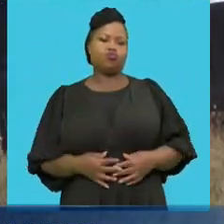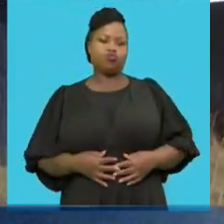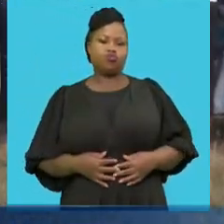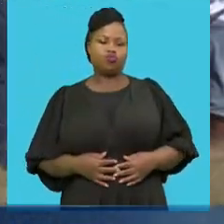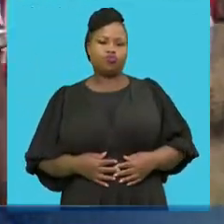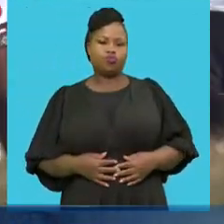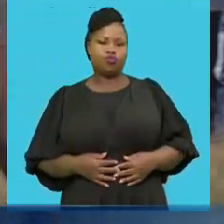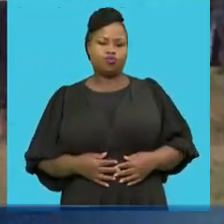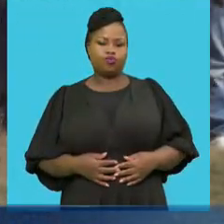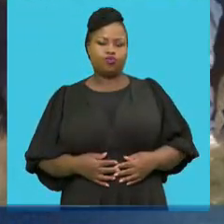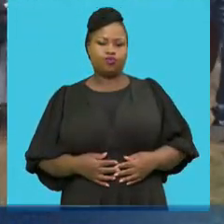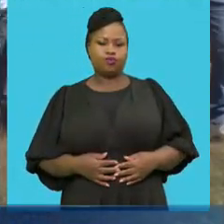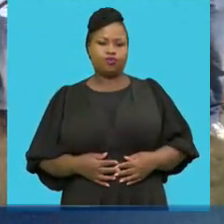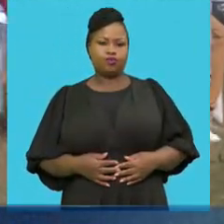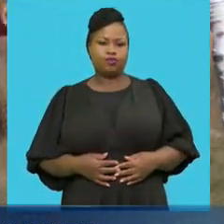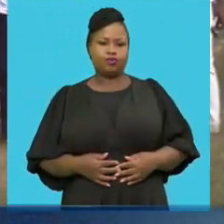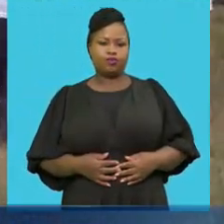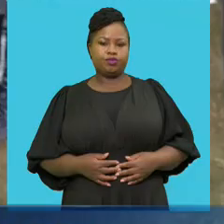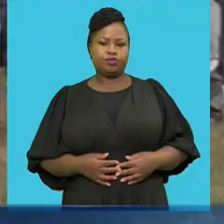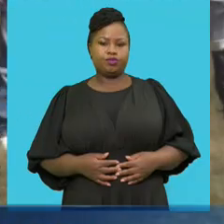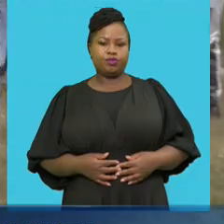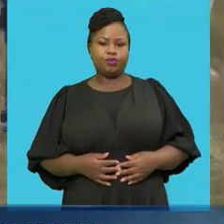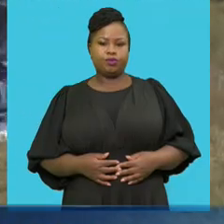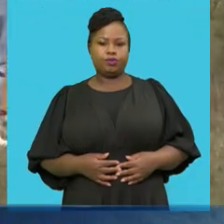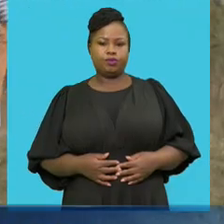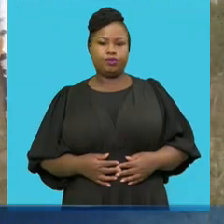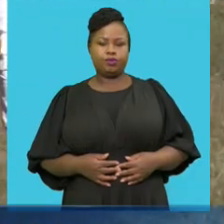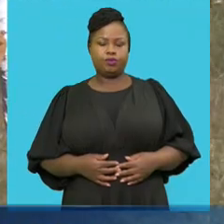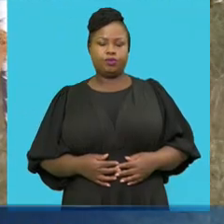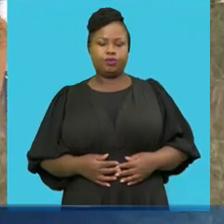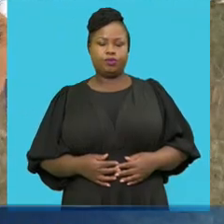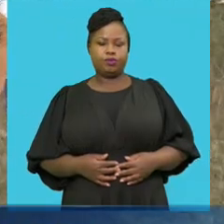udweshu. Ezindabeni zeSoweto TV kubikho umqondisi Myeni eFinetown.